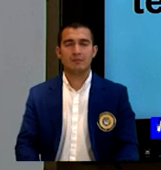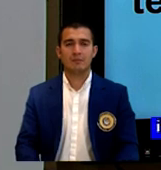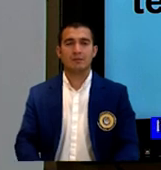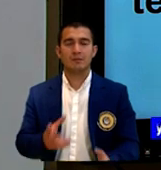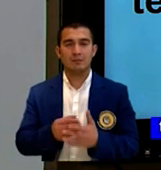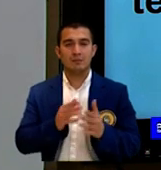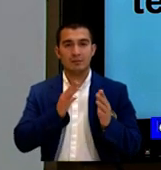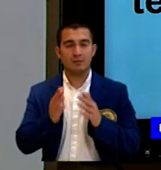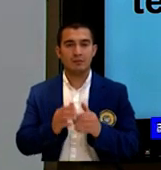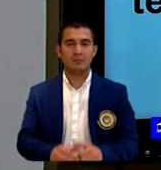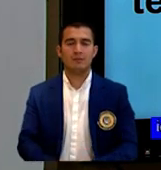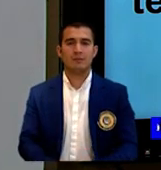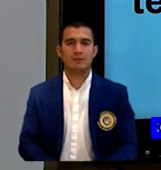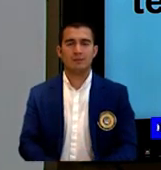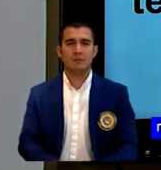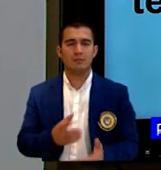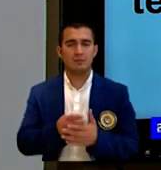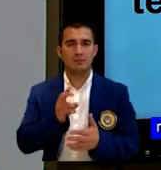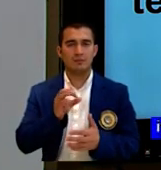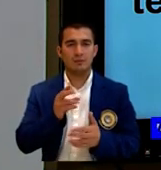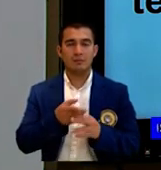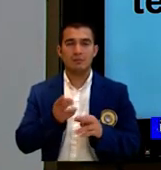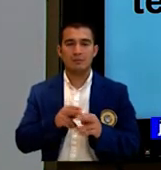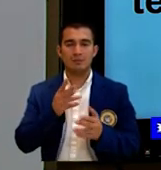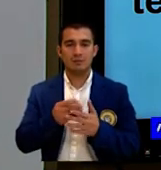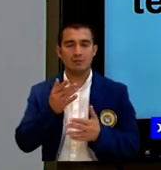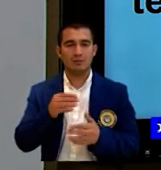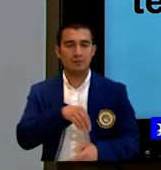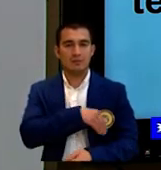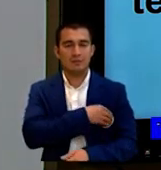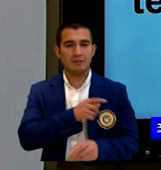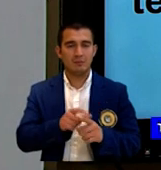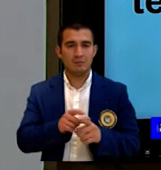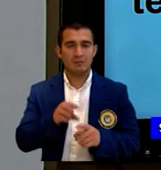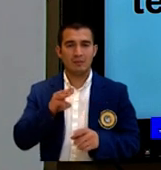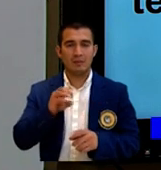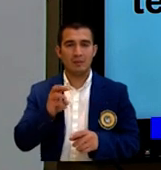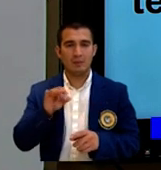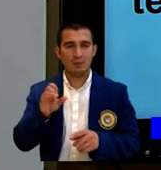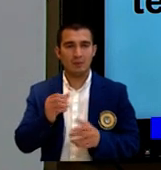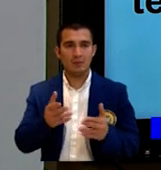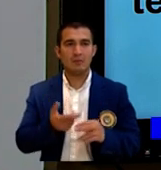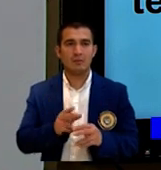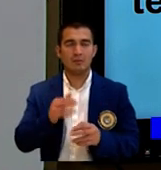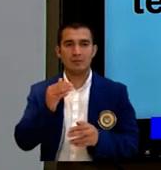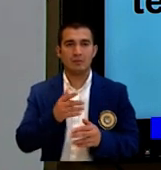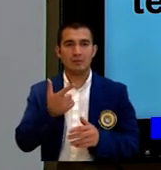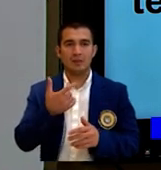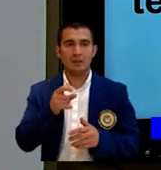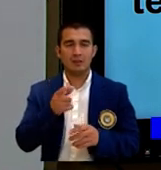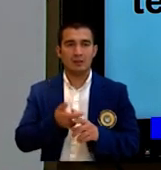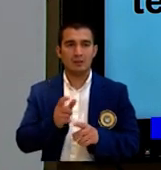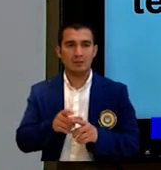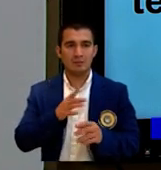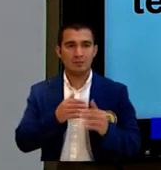Bundan tashqari, bu bobimizda temperatura, gaz molekullarining harakat tezligi, ideal gaz holatining tenglamalari